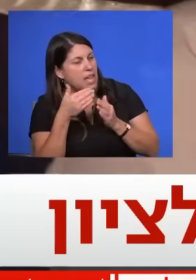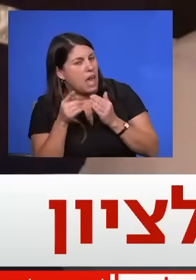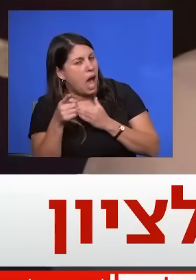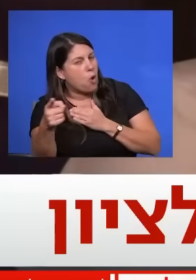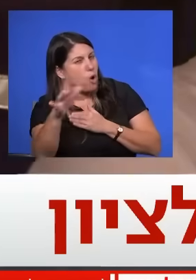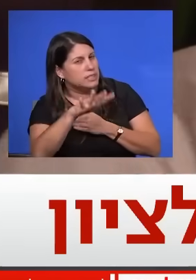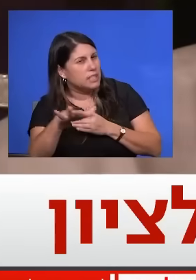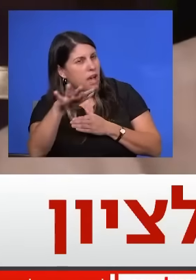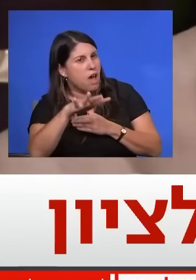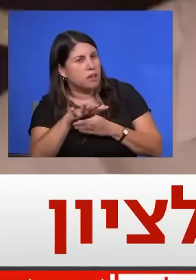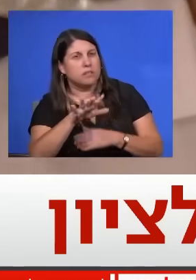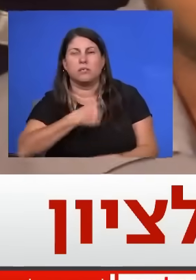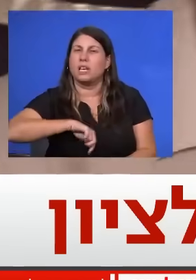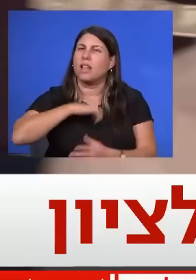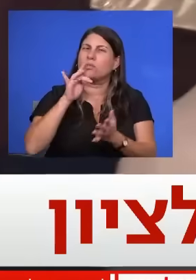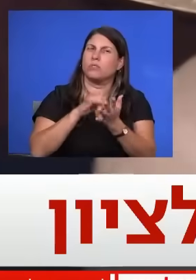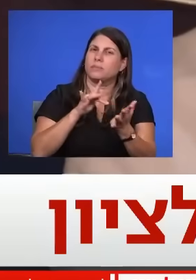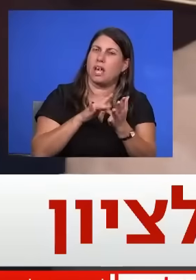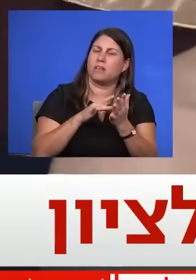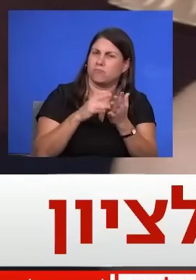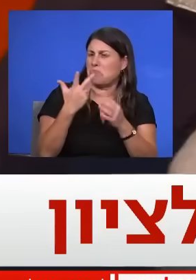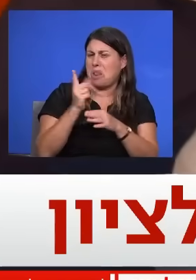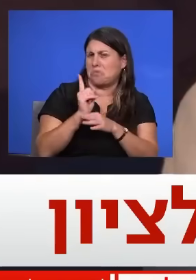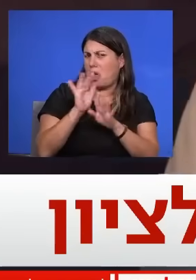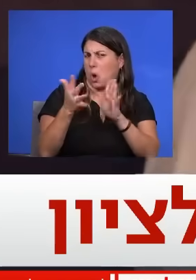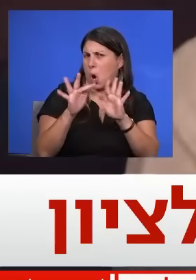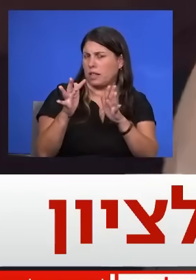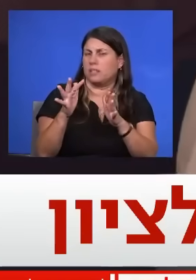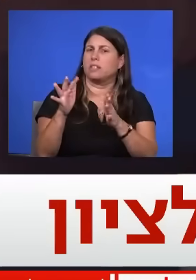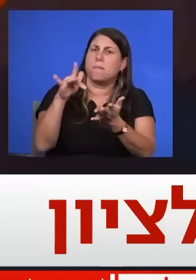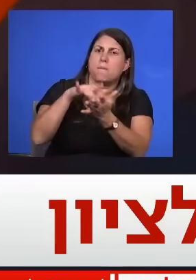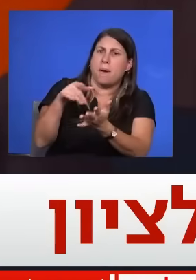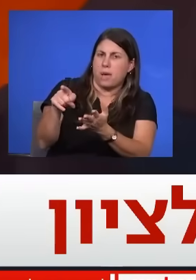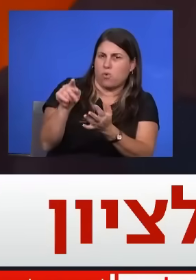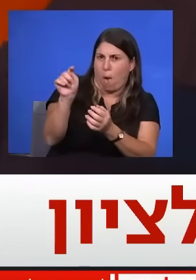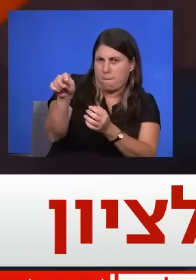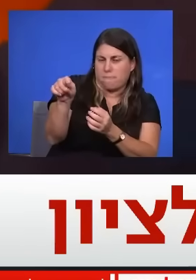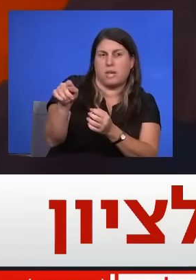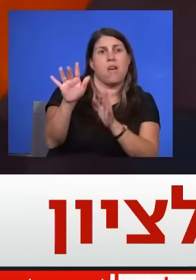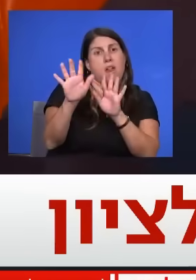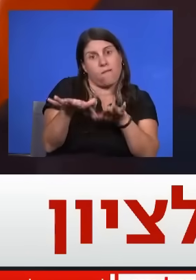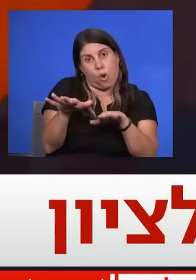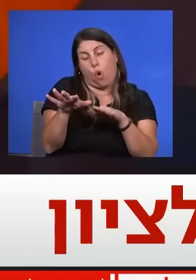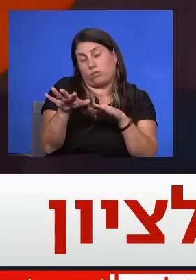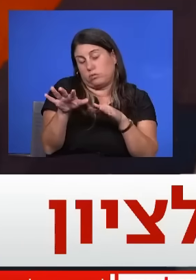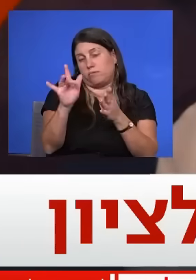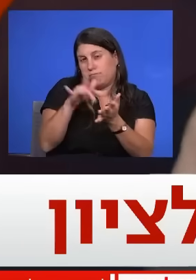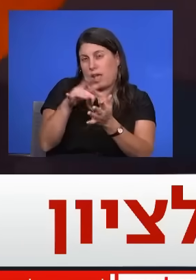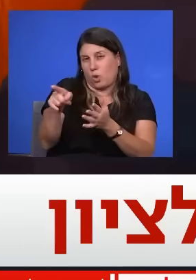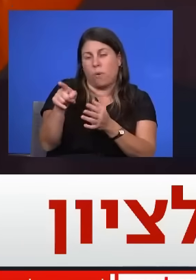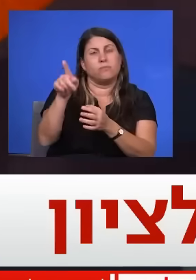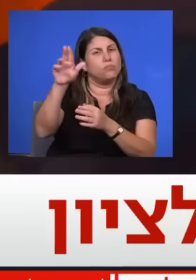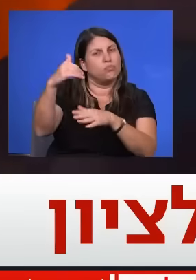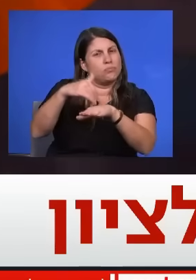אנחנו נמצאים במרחק שלוש דקות מהיעד, לפחות ליעד שממנו הגיעו הדיווחים.